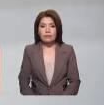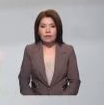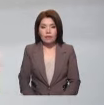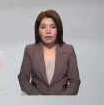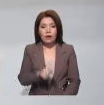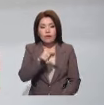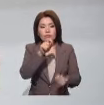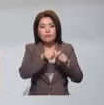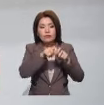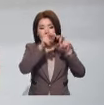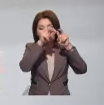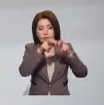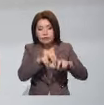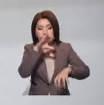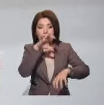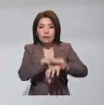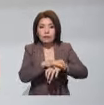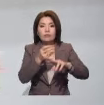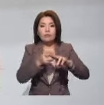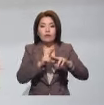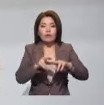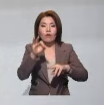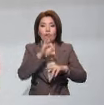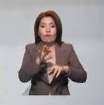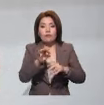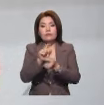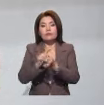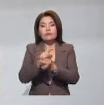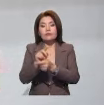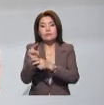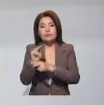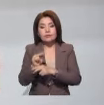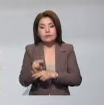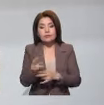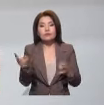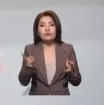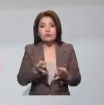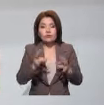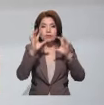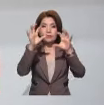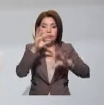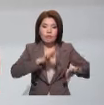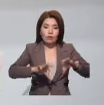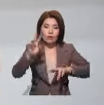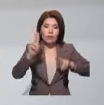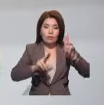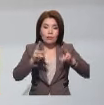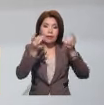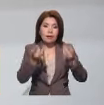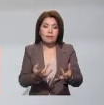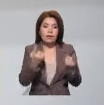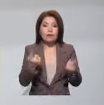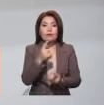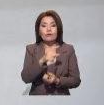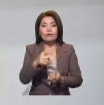Оларды тексеру кезінде анықталған деректерді ескере отырып, тиісті өзгерістерді енгізіп жатырмыз. Бұл заң жобасының нормалар қарапайым адамдарға, шағын